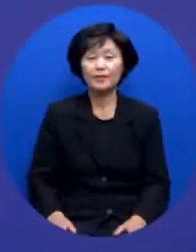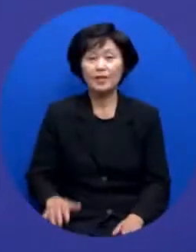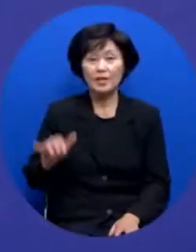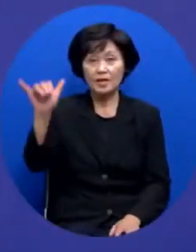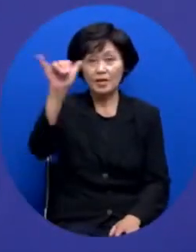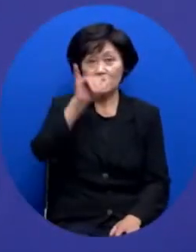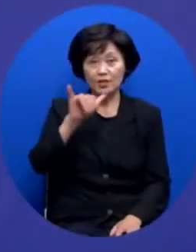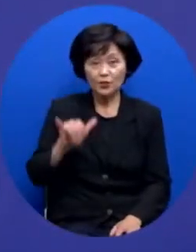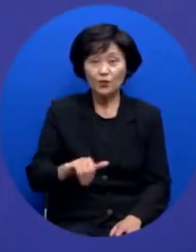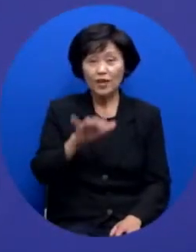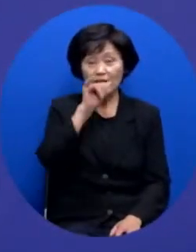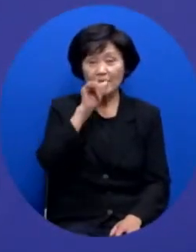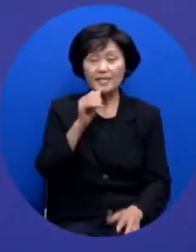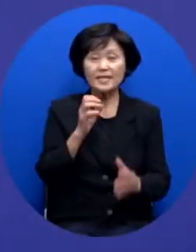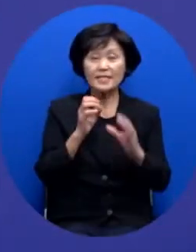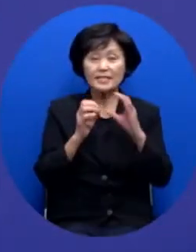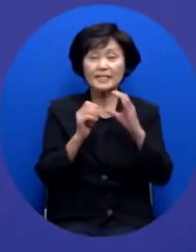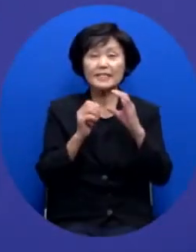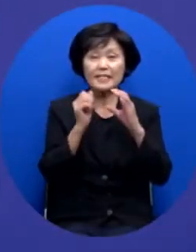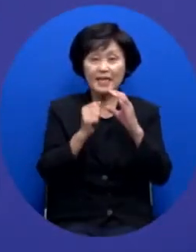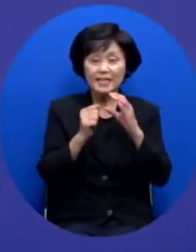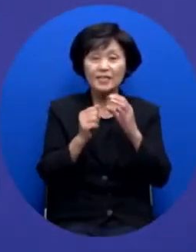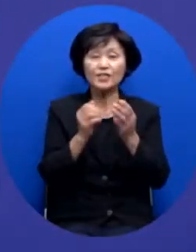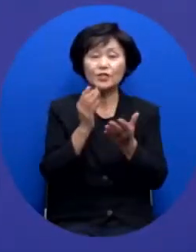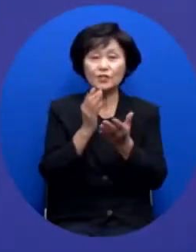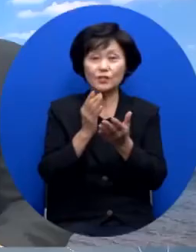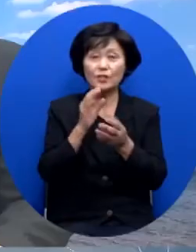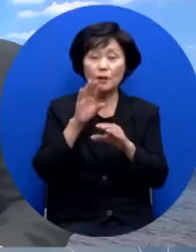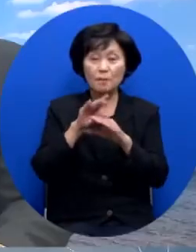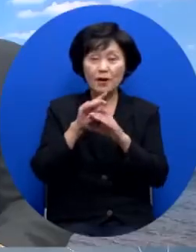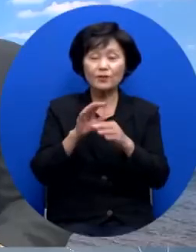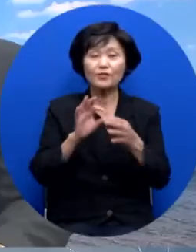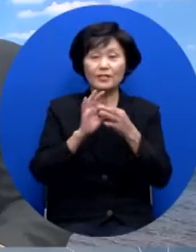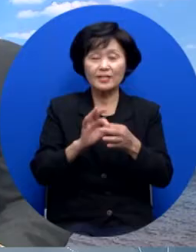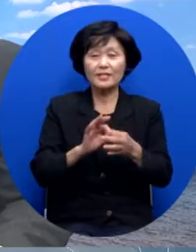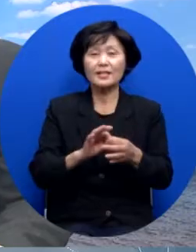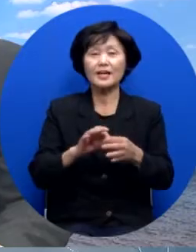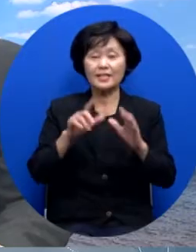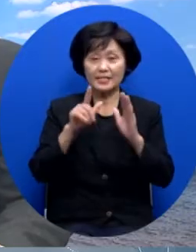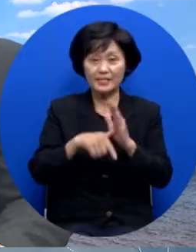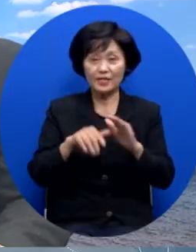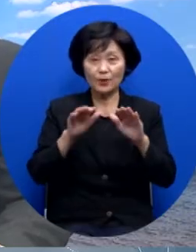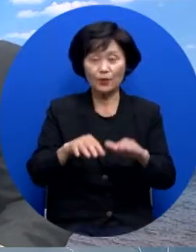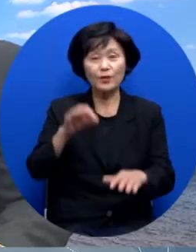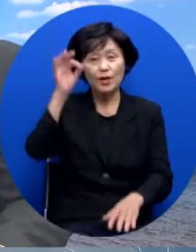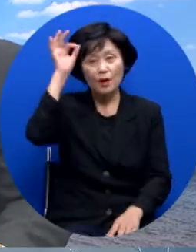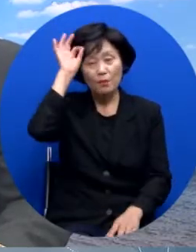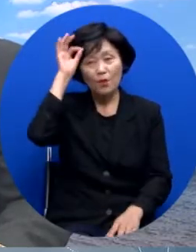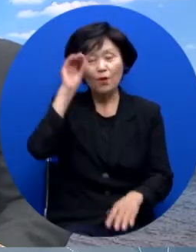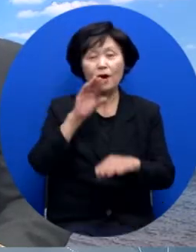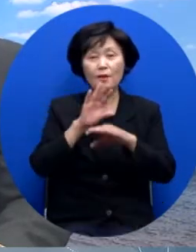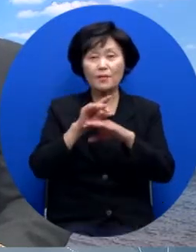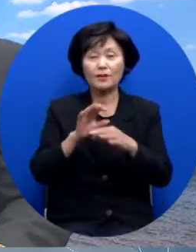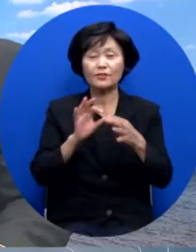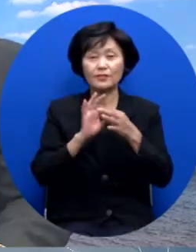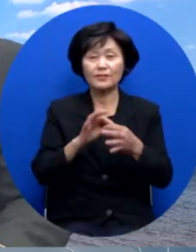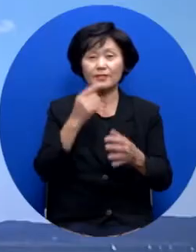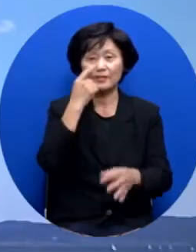전국에 있는 CTS 뉴스 스튜디오를 연결하는 시간입니다. 전국의 생생한 소식, 오늘은 CTS 포항 스튜디오를